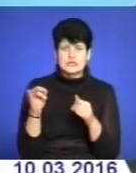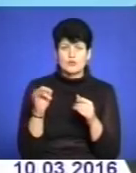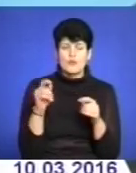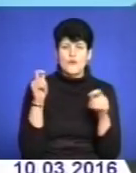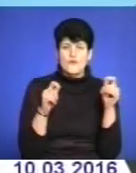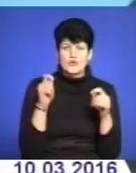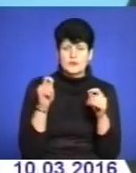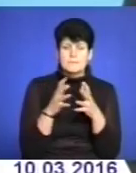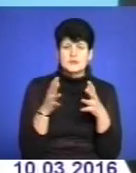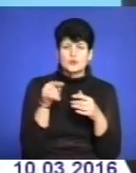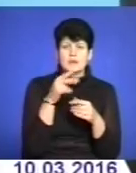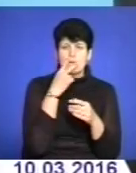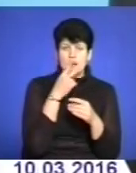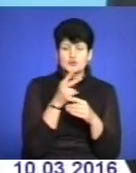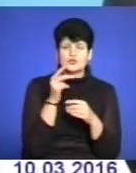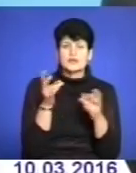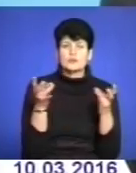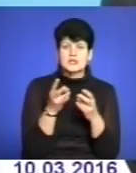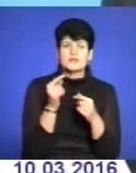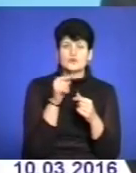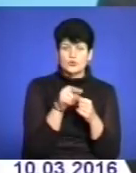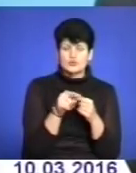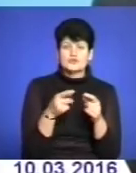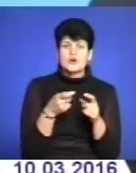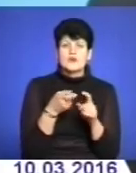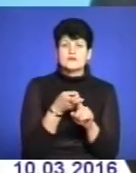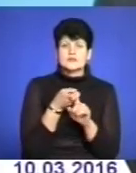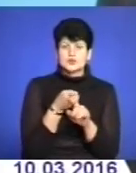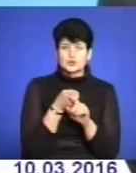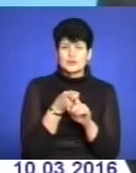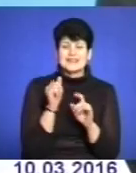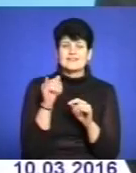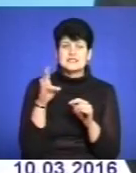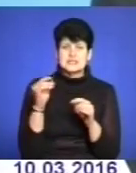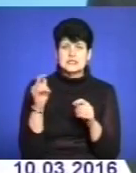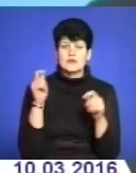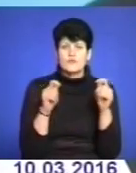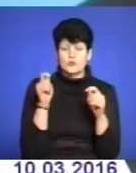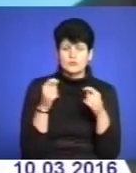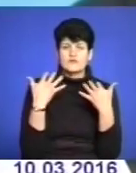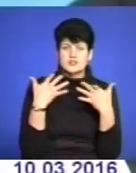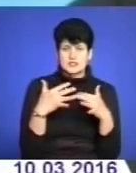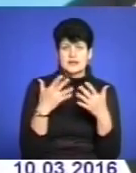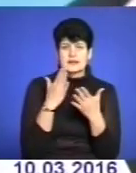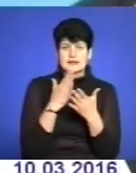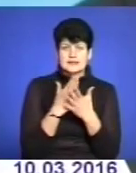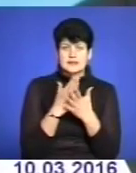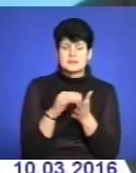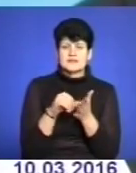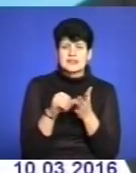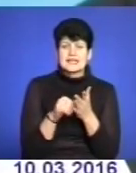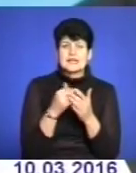я бачу необхідність в тому, щоб в рамках інвестиційного форуму, а там вже зголошується дуже велика кількість представників іноземних